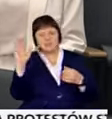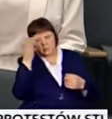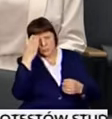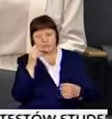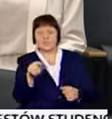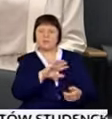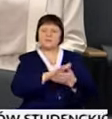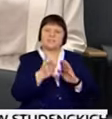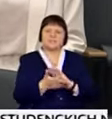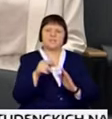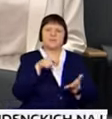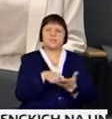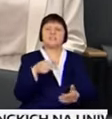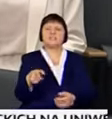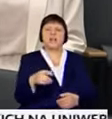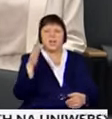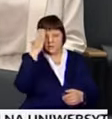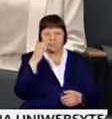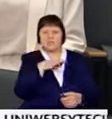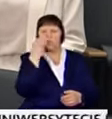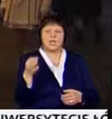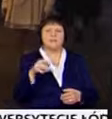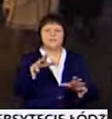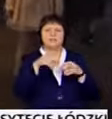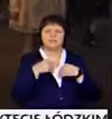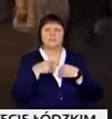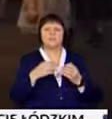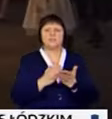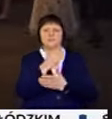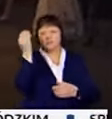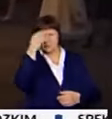wzajemnie i taka wiedza jest przez uczniów zdecydowanie lepiej przyswajana.